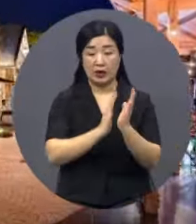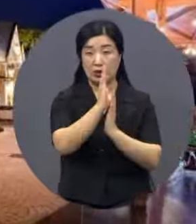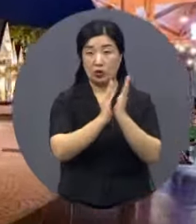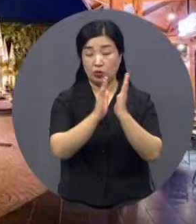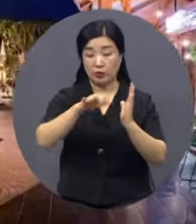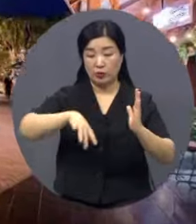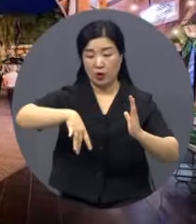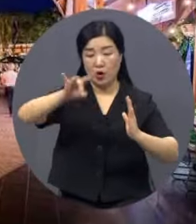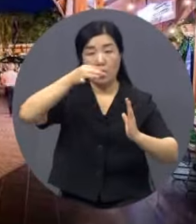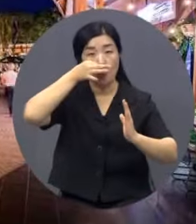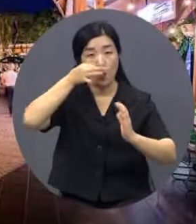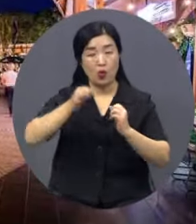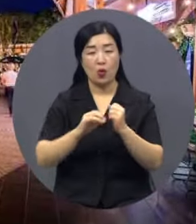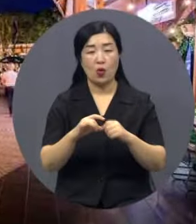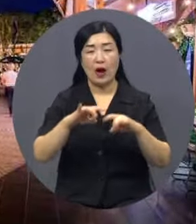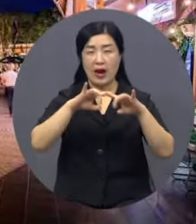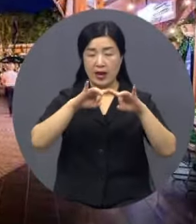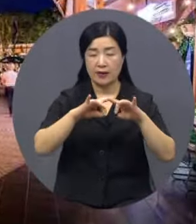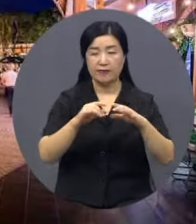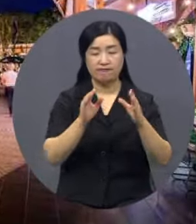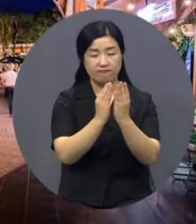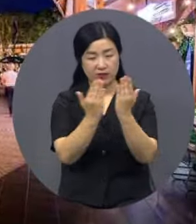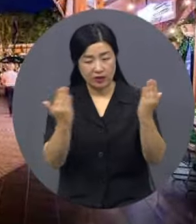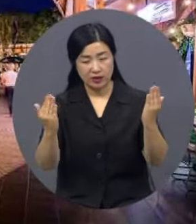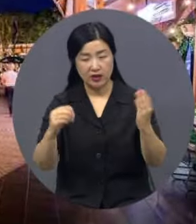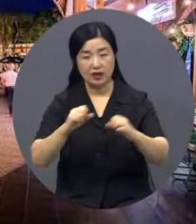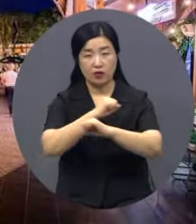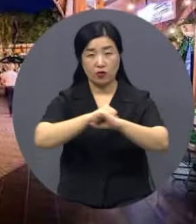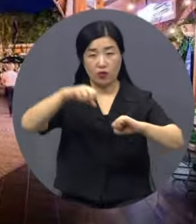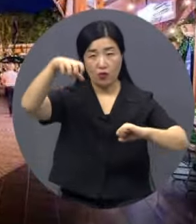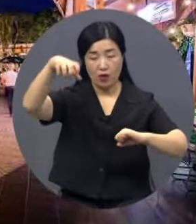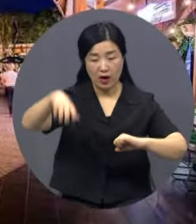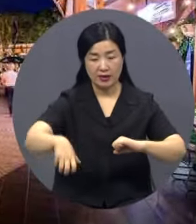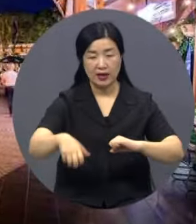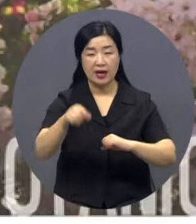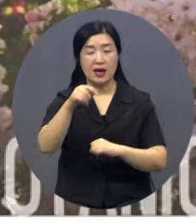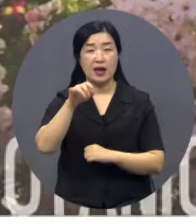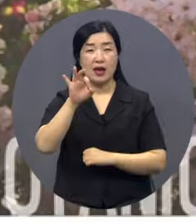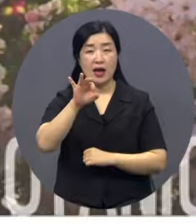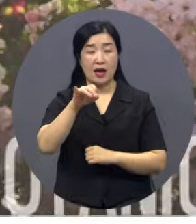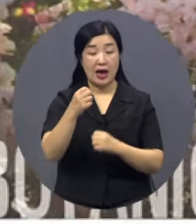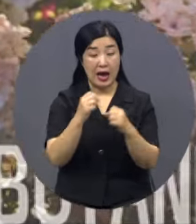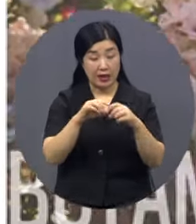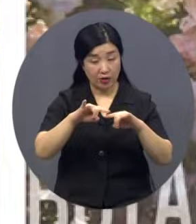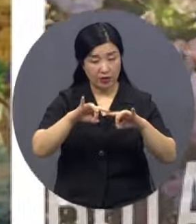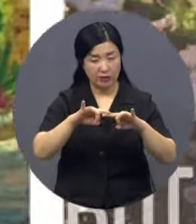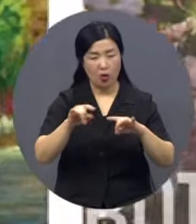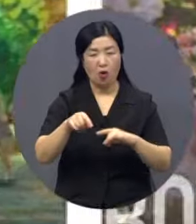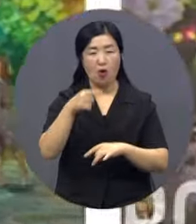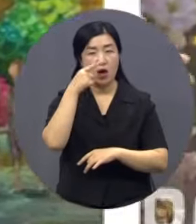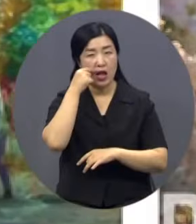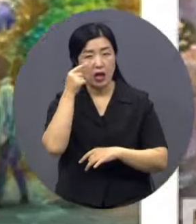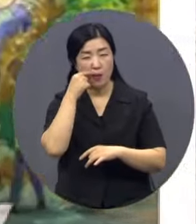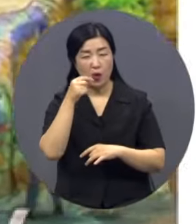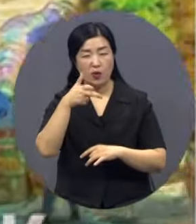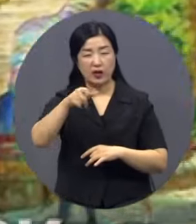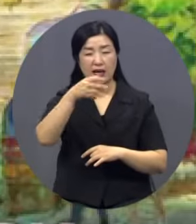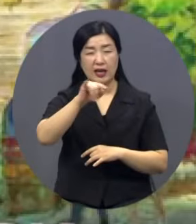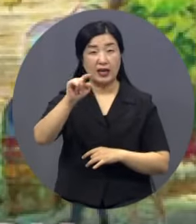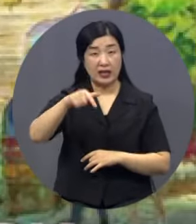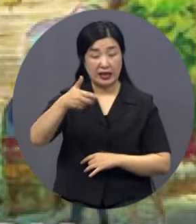개발한다면 에너지 전시관과 에너지 광장 등 에너지 포레스트와 일본의 유명 애니메이션 캐릭터를